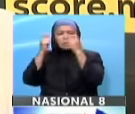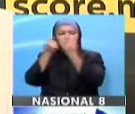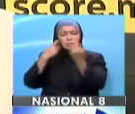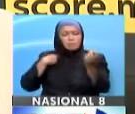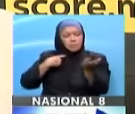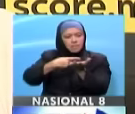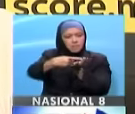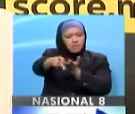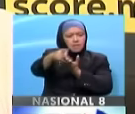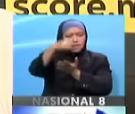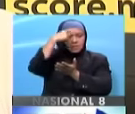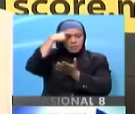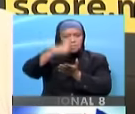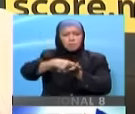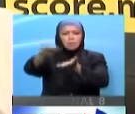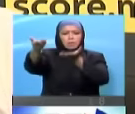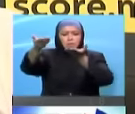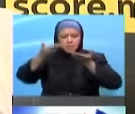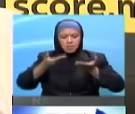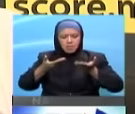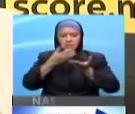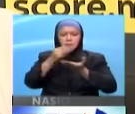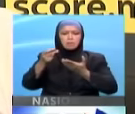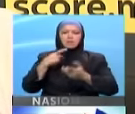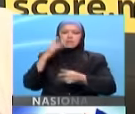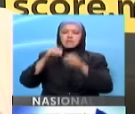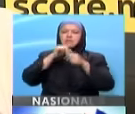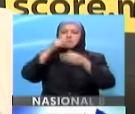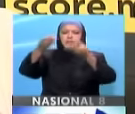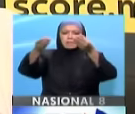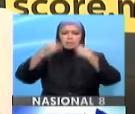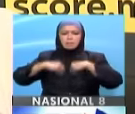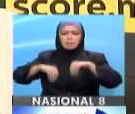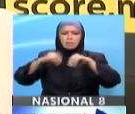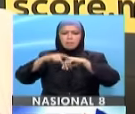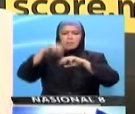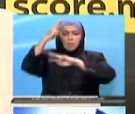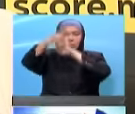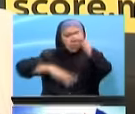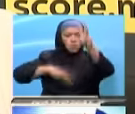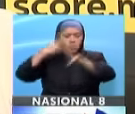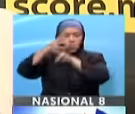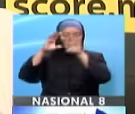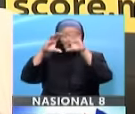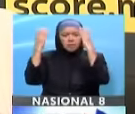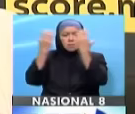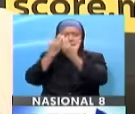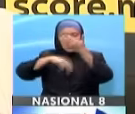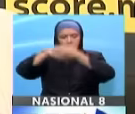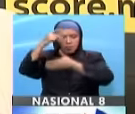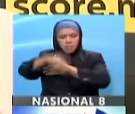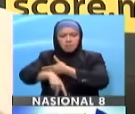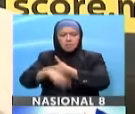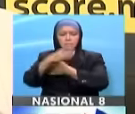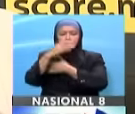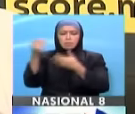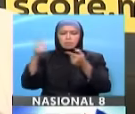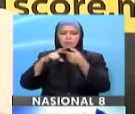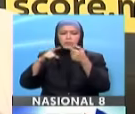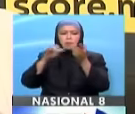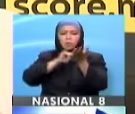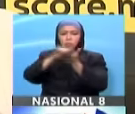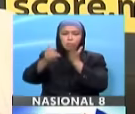Kalau tidak, kita tak dapat world class event. And the fee has gone up because exchange rate kita merunduk.